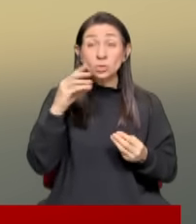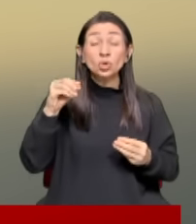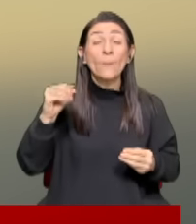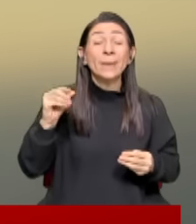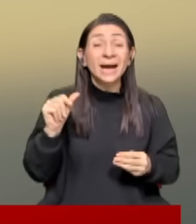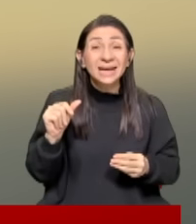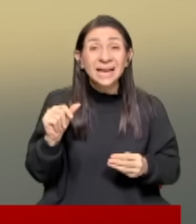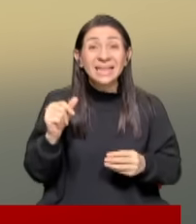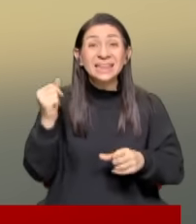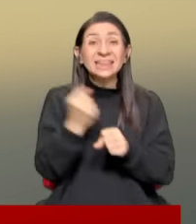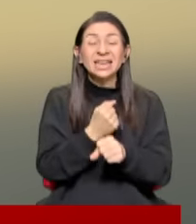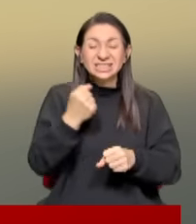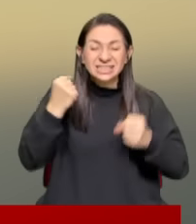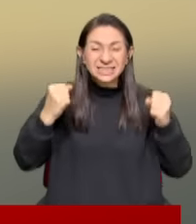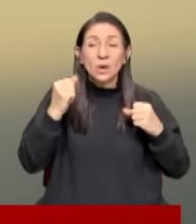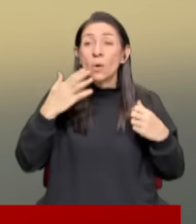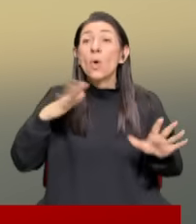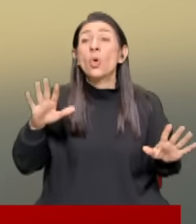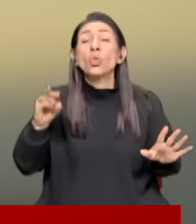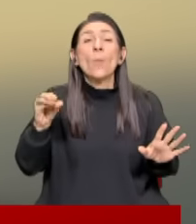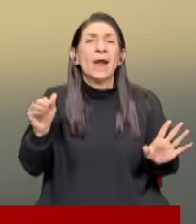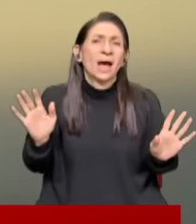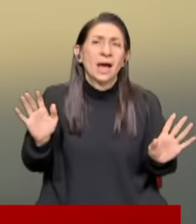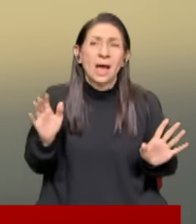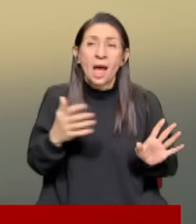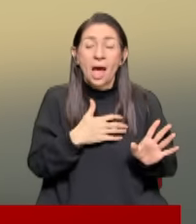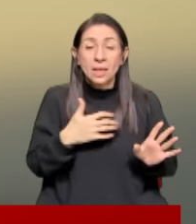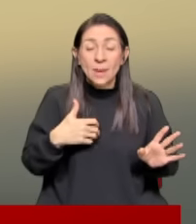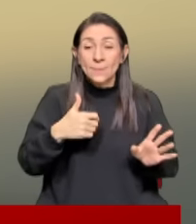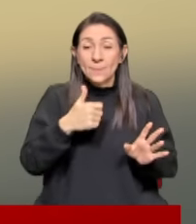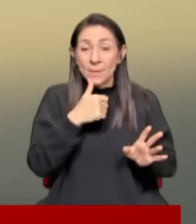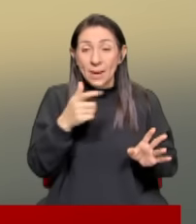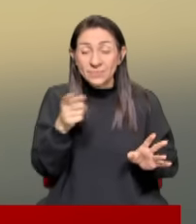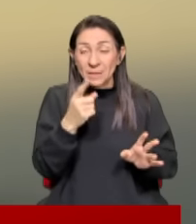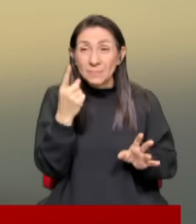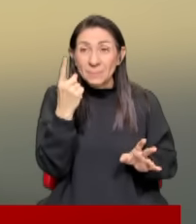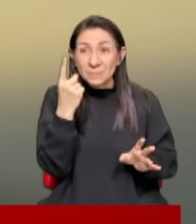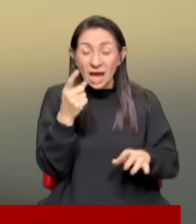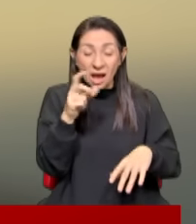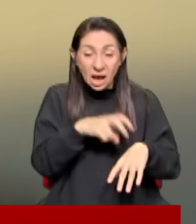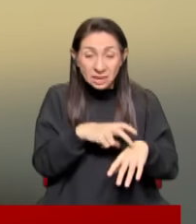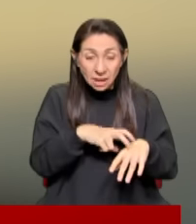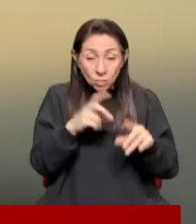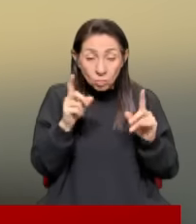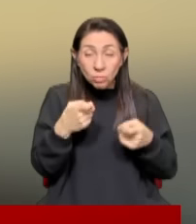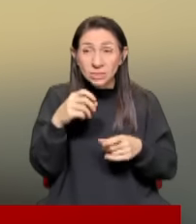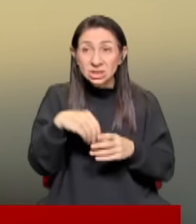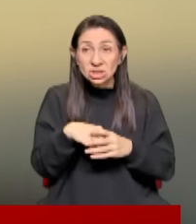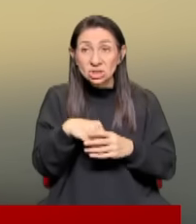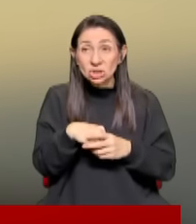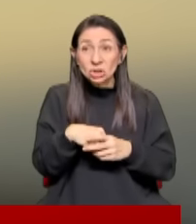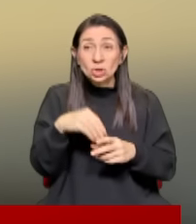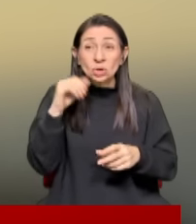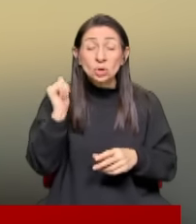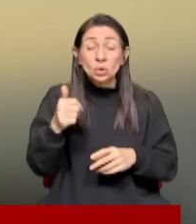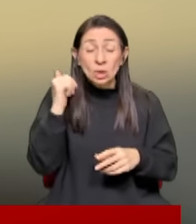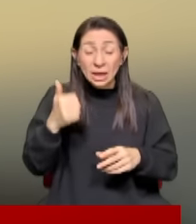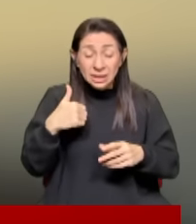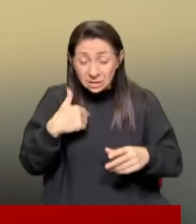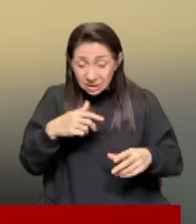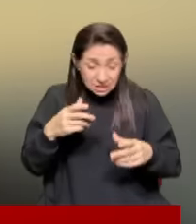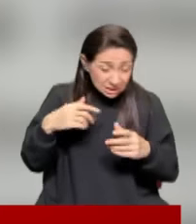toprak, beton yok. Yok beton yok yani. Annemlerden, babamlardan bir tane hatıra bulabilmek için de Günlerce